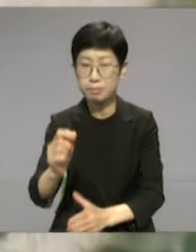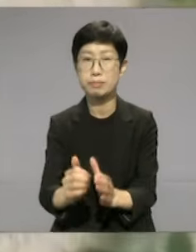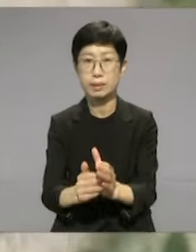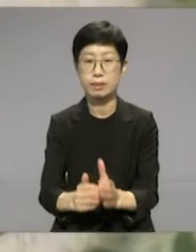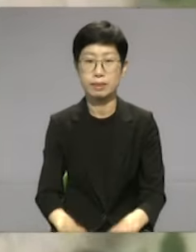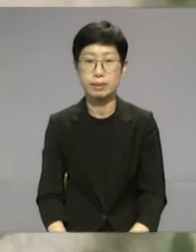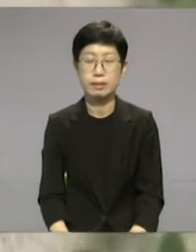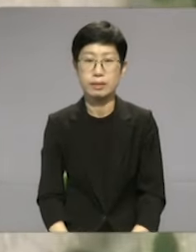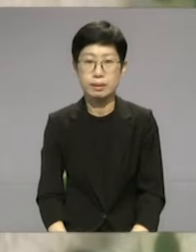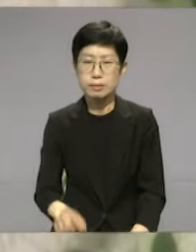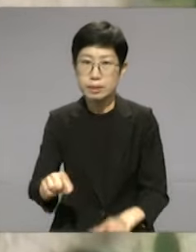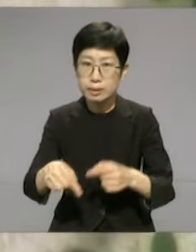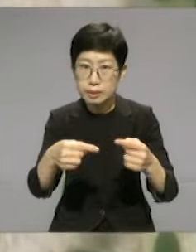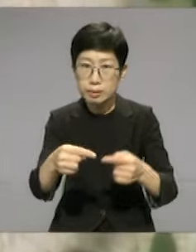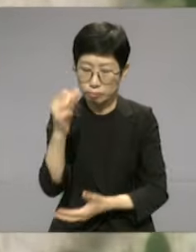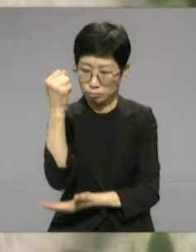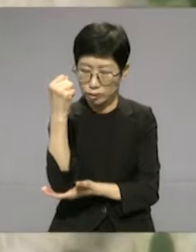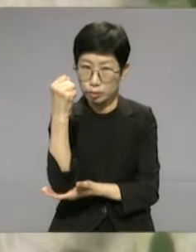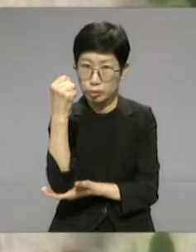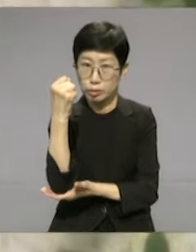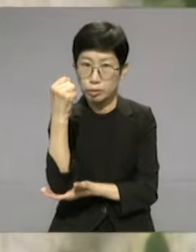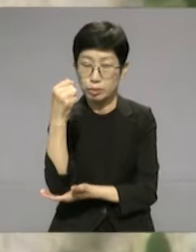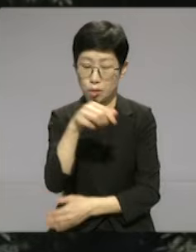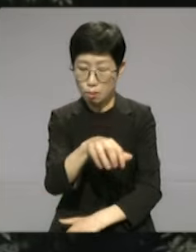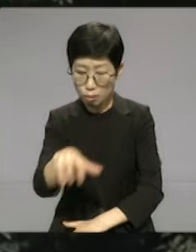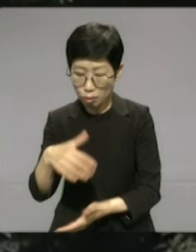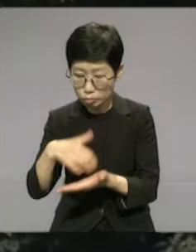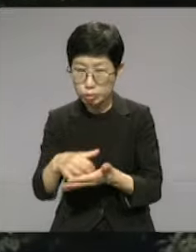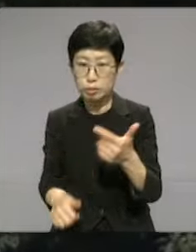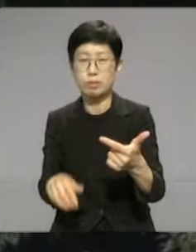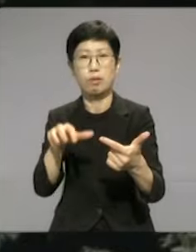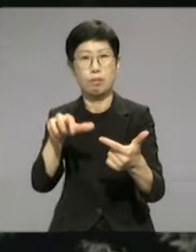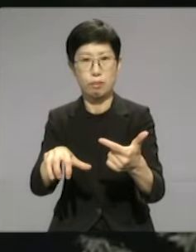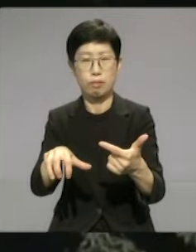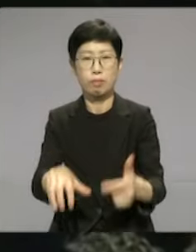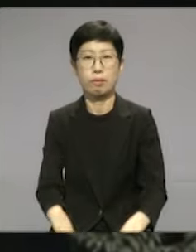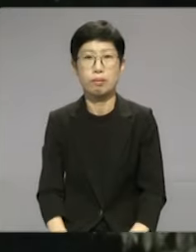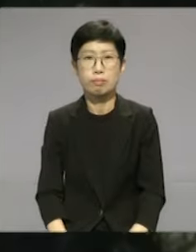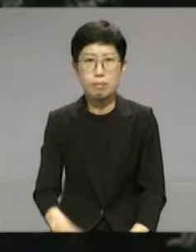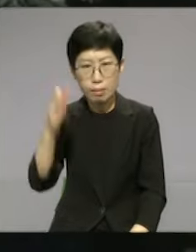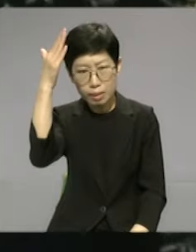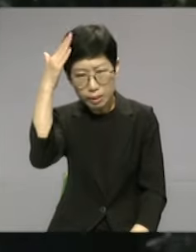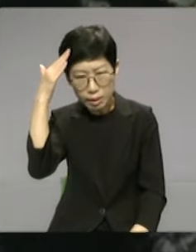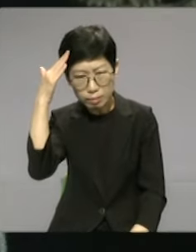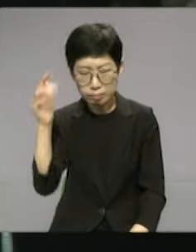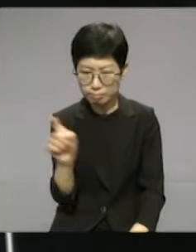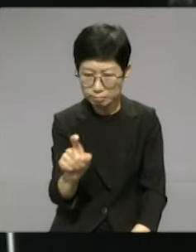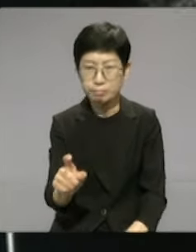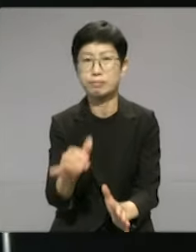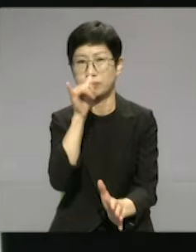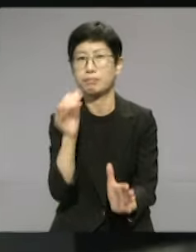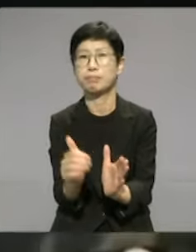접수됐습니다. 신사 입구 돌기둥 표면과 돌기둥을 떠받치고 있는 받침대에 각각 3곳씩 검은색 낙서가 되어